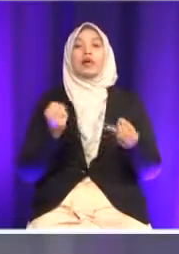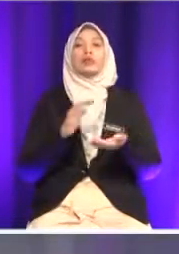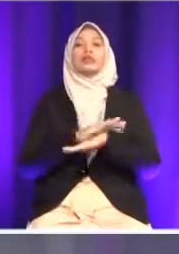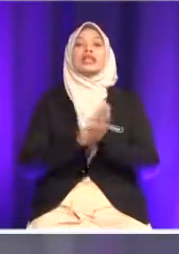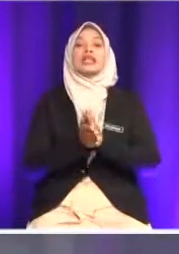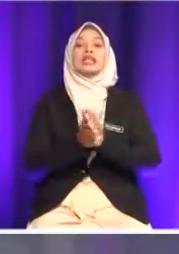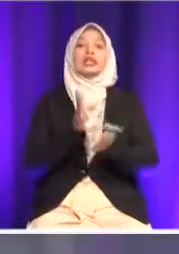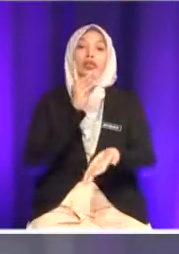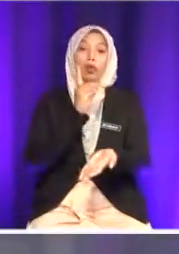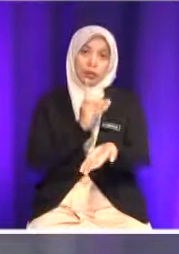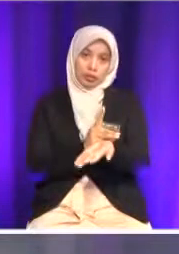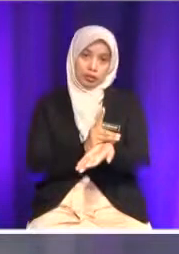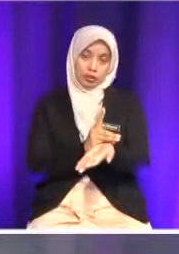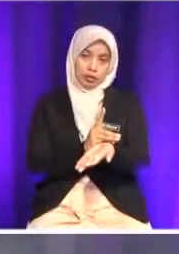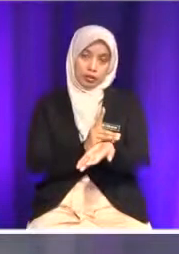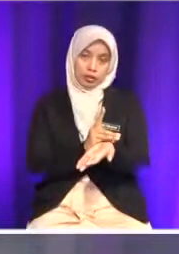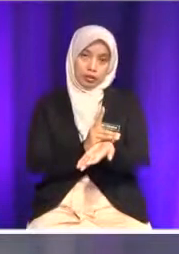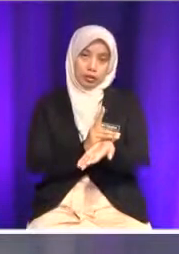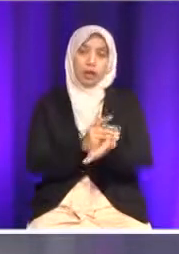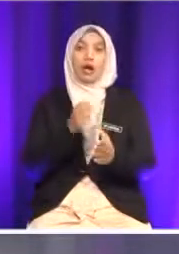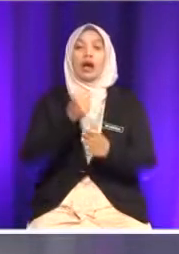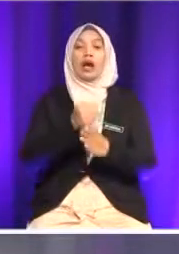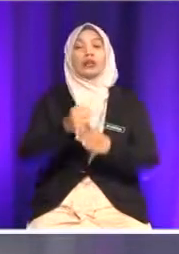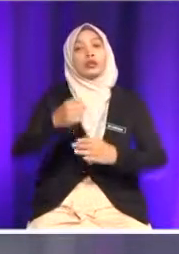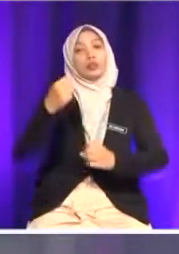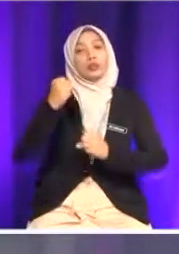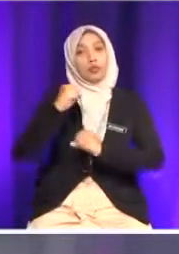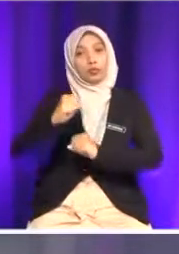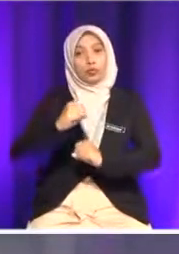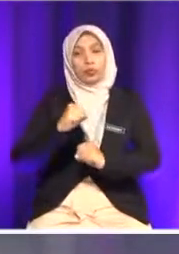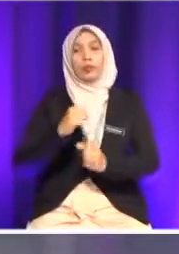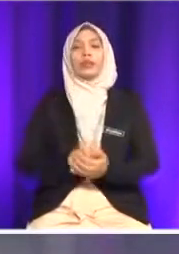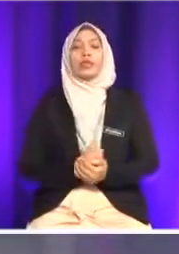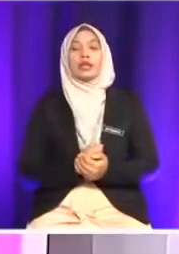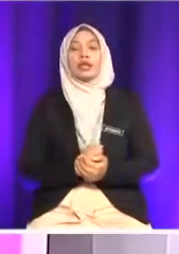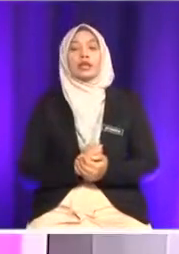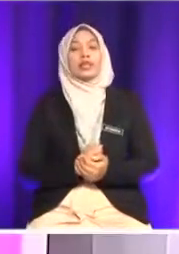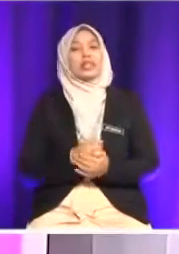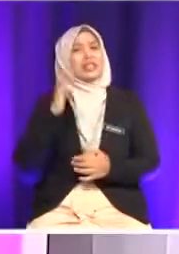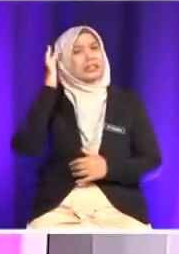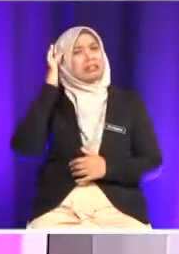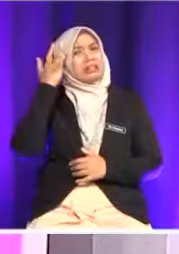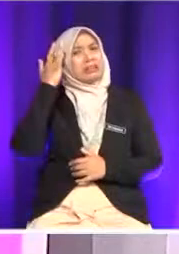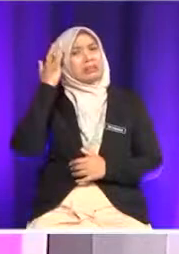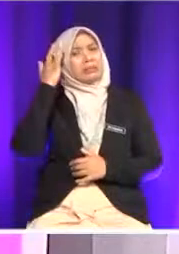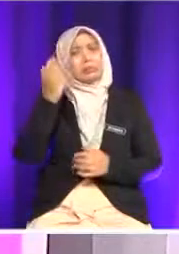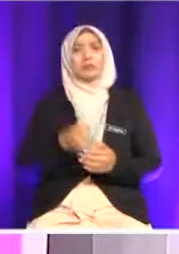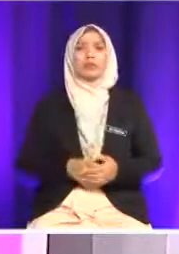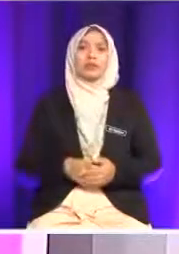Saya mau jadi eee apapun dan sebagainya ya dia tidak tahu